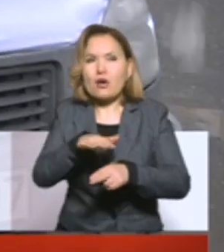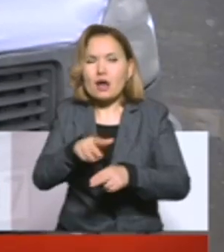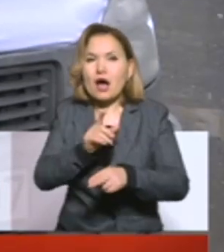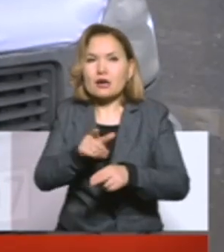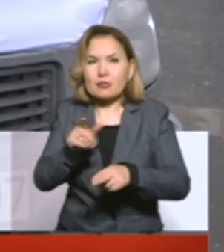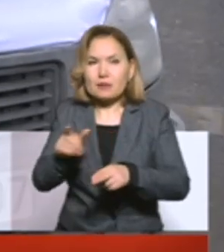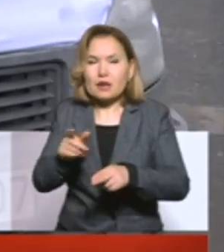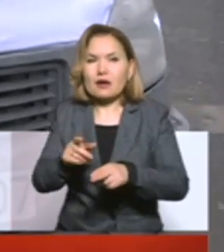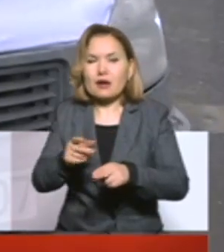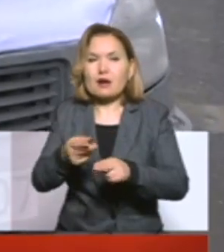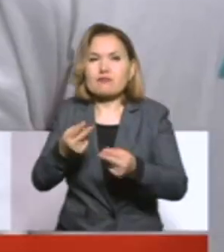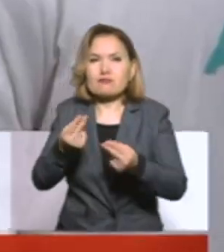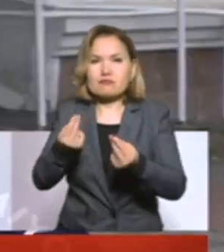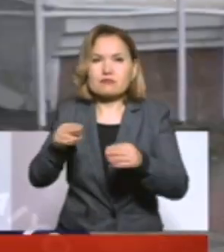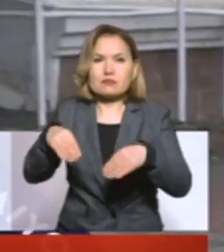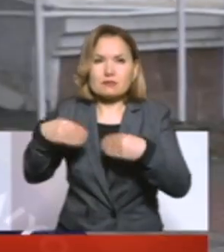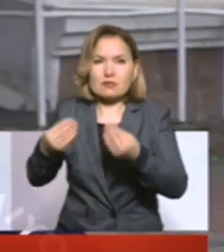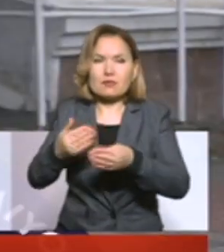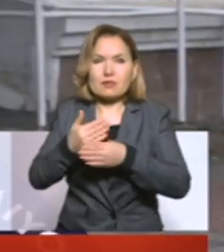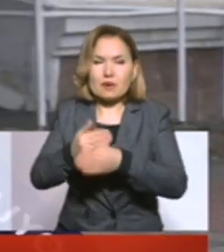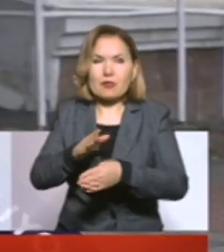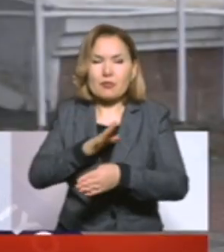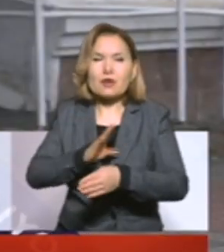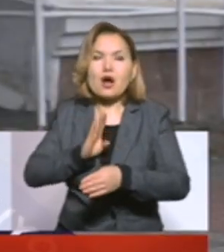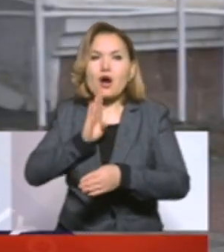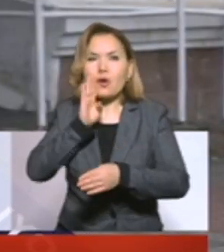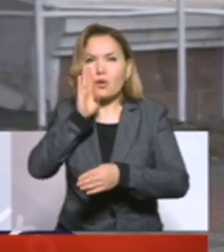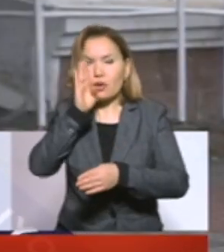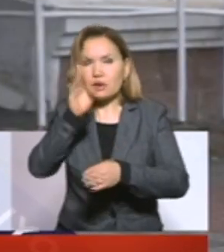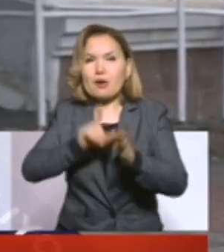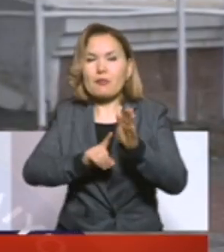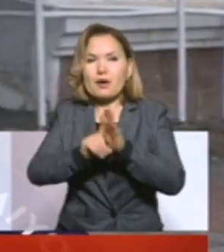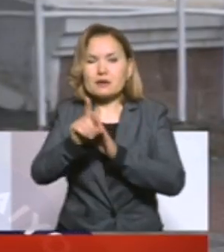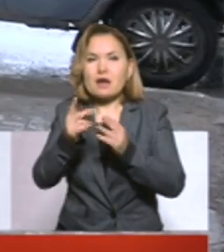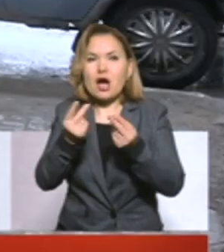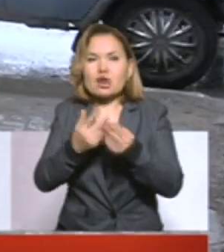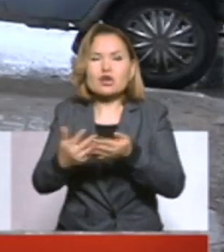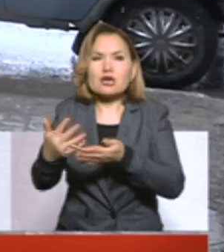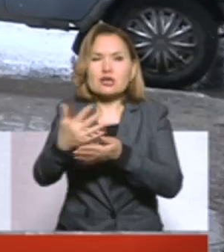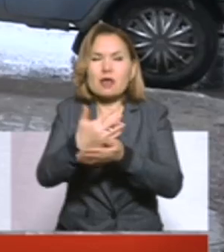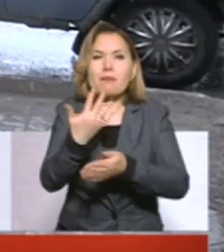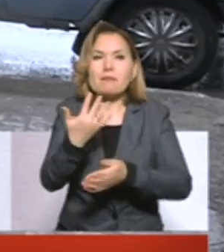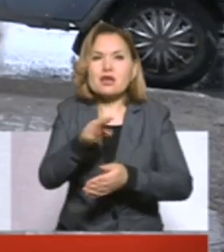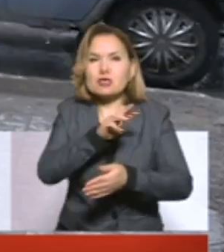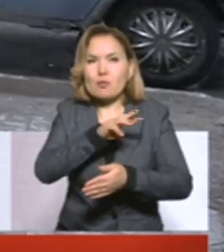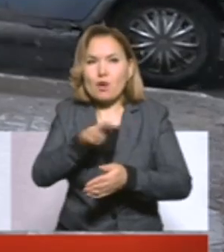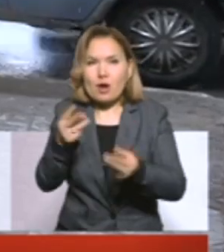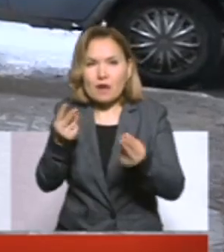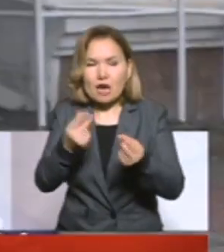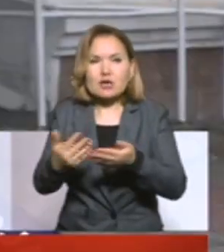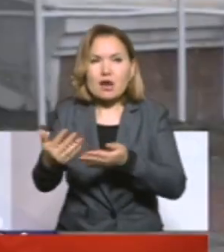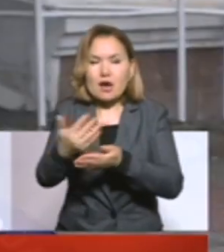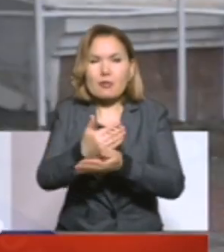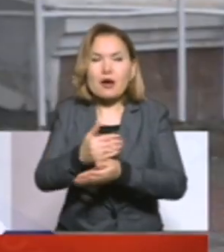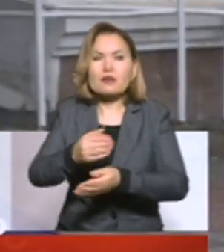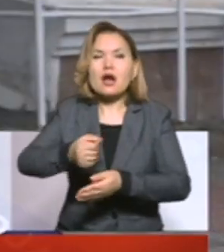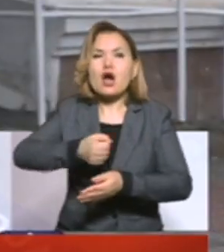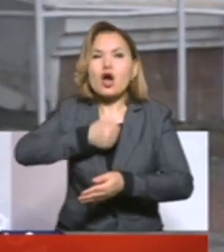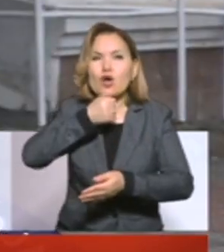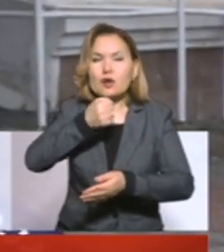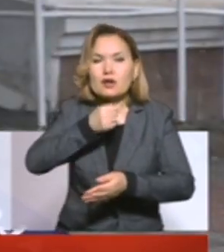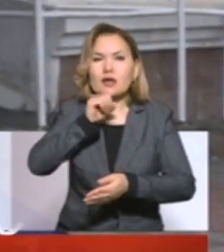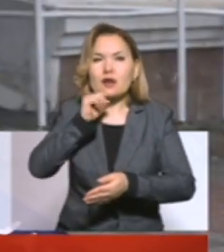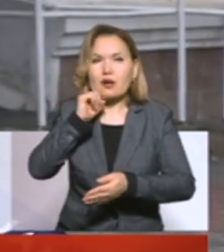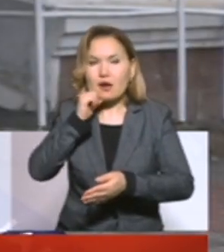жеткізілді. Таңнан бастап қаражат жиналып, қазіргі таңға 5 миллиондай қаражат жиналды. Кішкентай балдарымызға, үлкен ересек